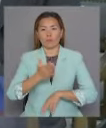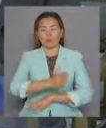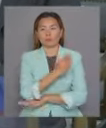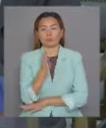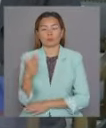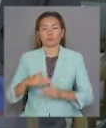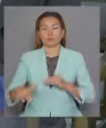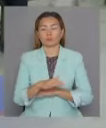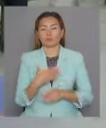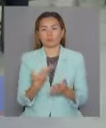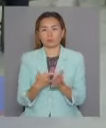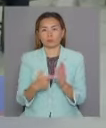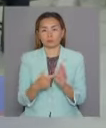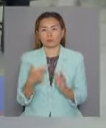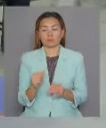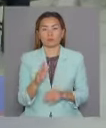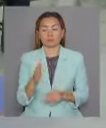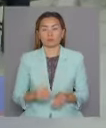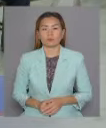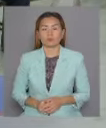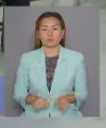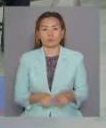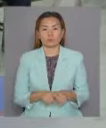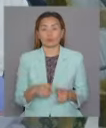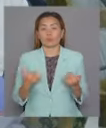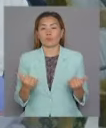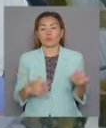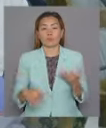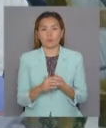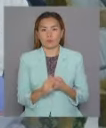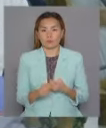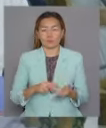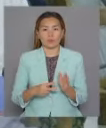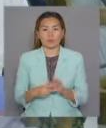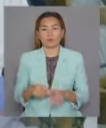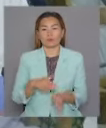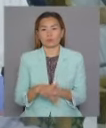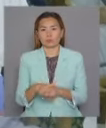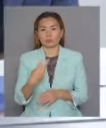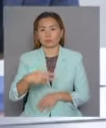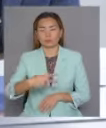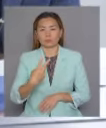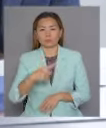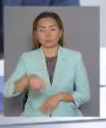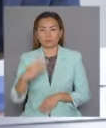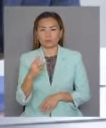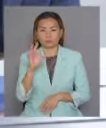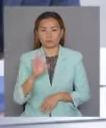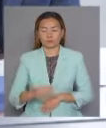на площади около 700 гектаров. Однако на сегодняшний день план выполнен только на